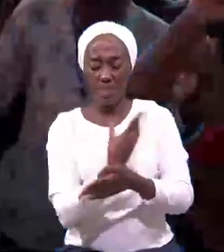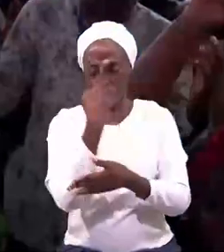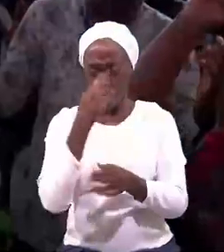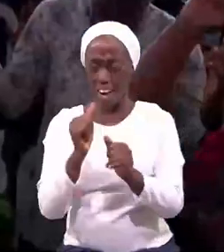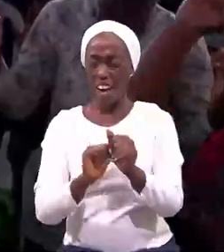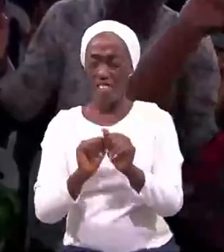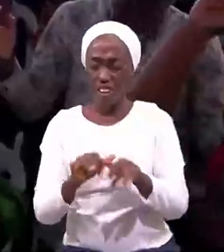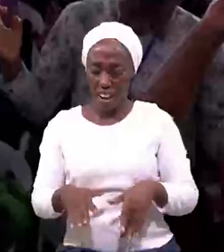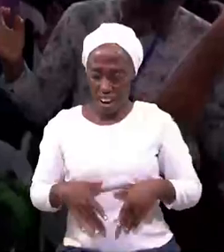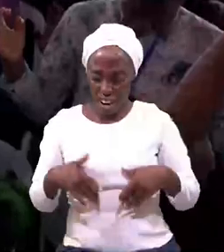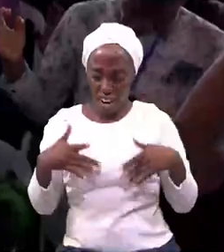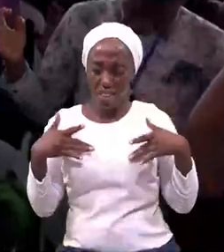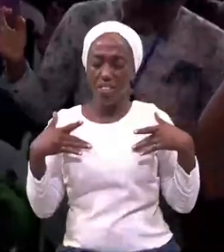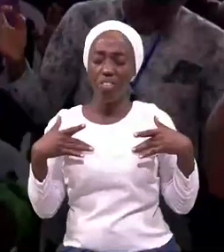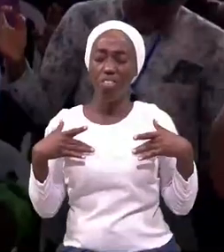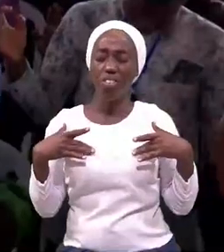l'inspiration pour chaque vie,